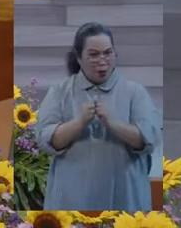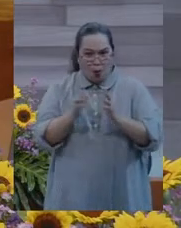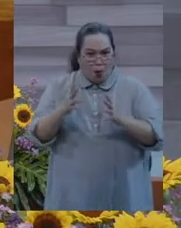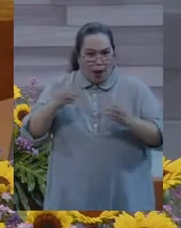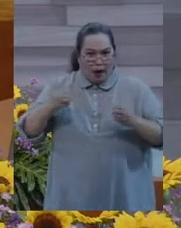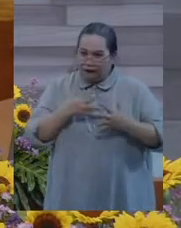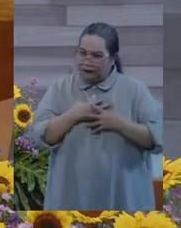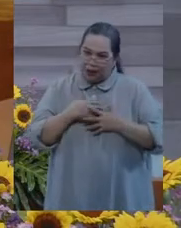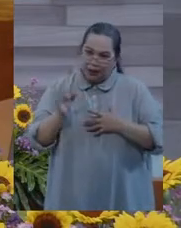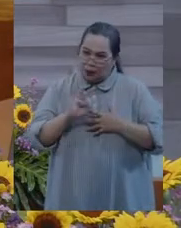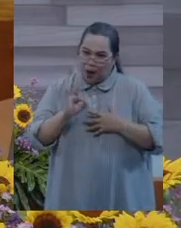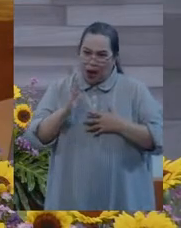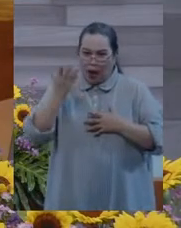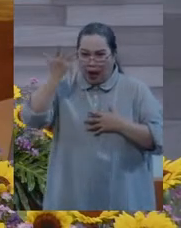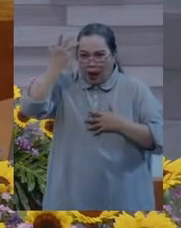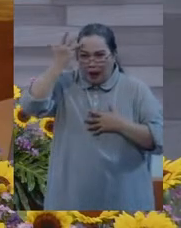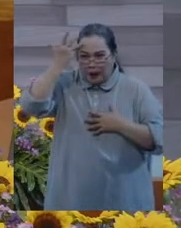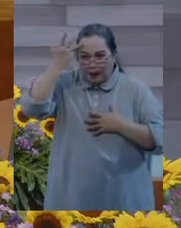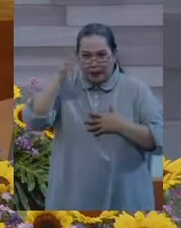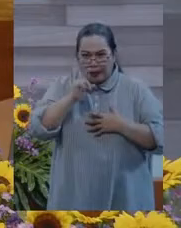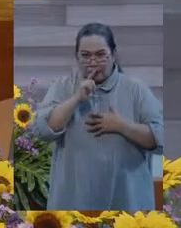fear.